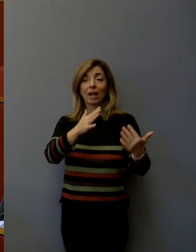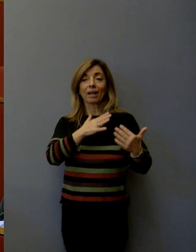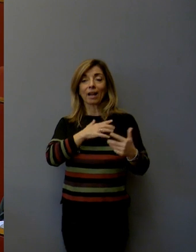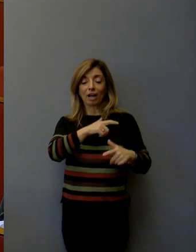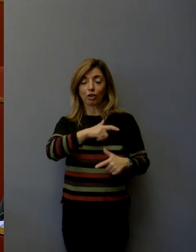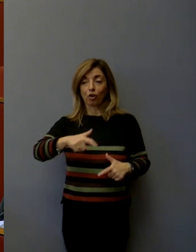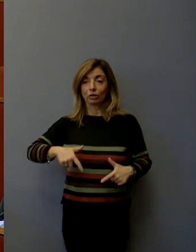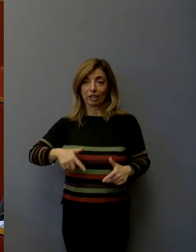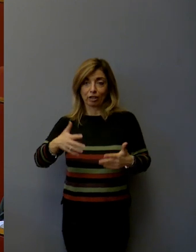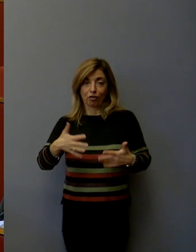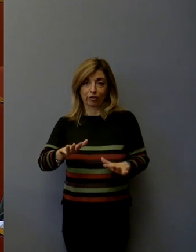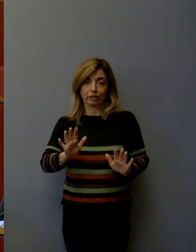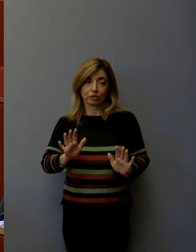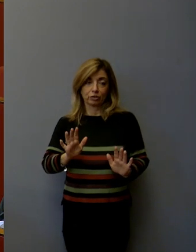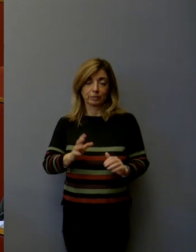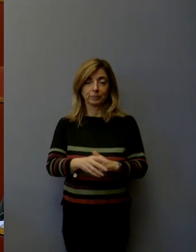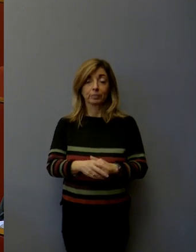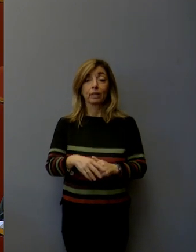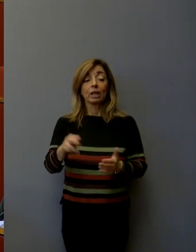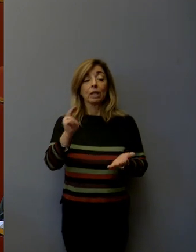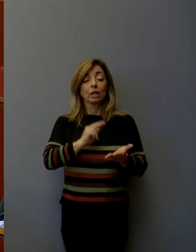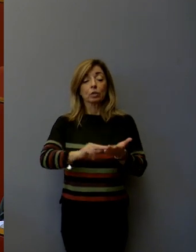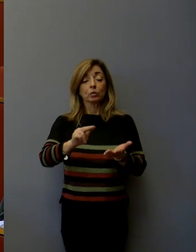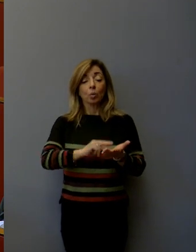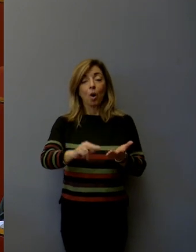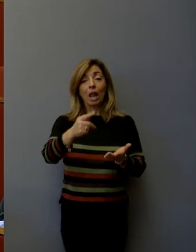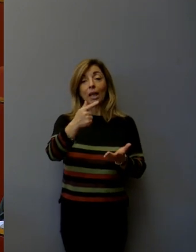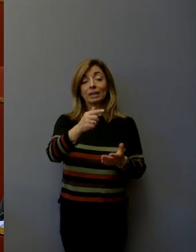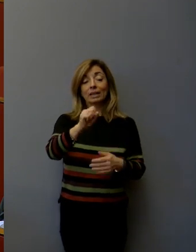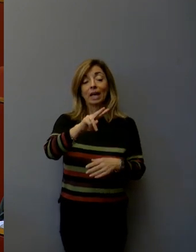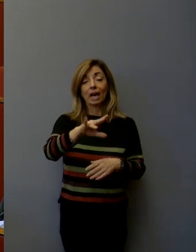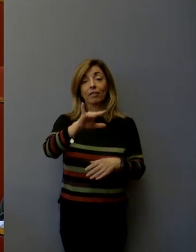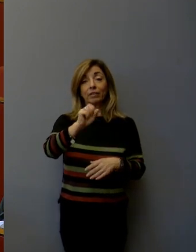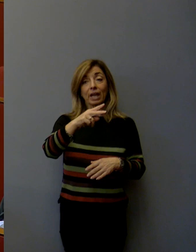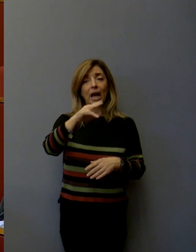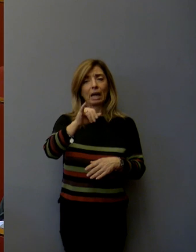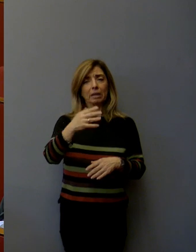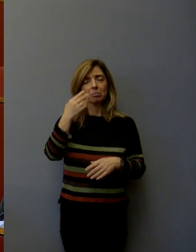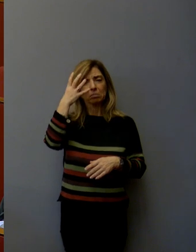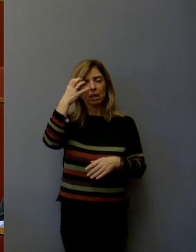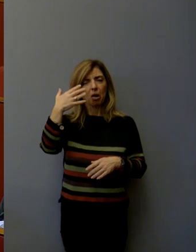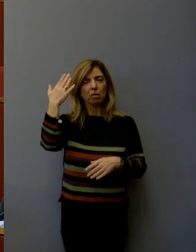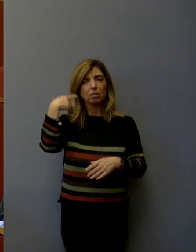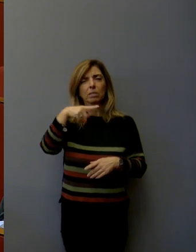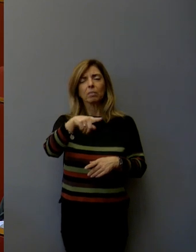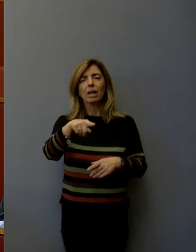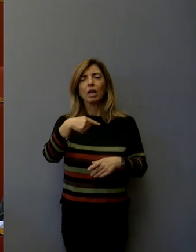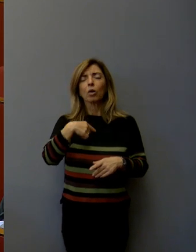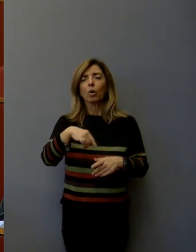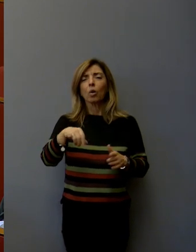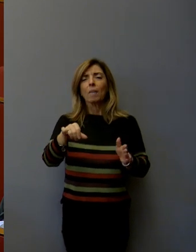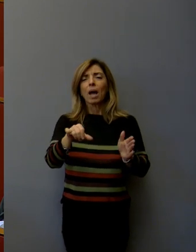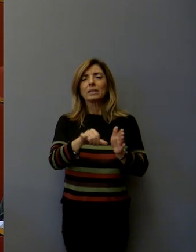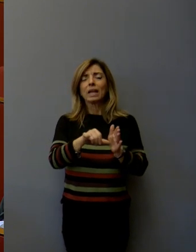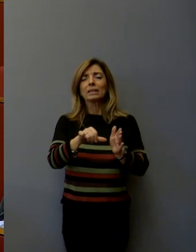scuola Taviani e se non ricordo male era anche seggio elettorale forse non l'ho neanche più perché non